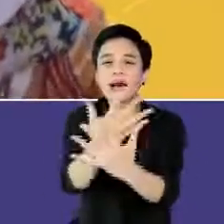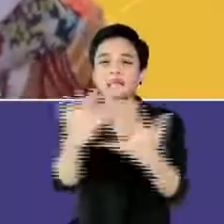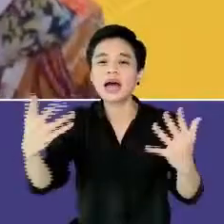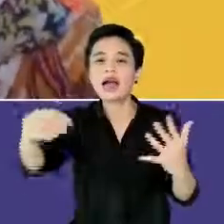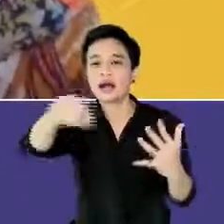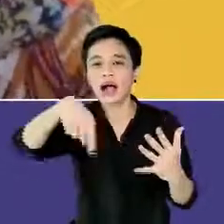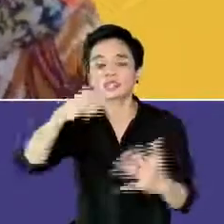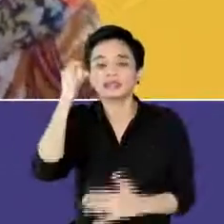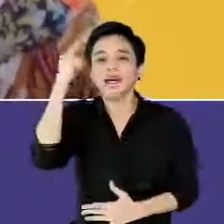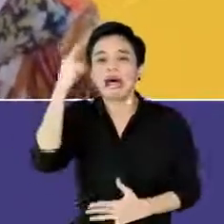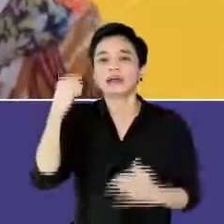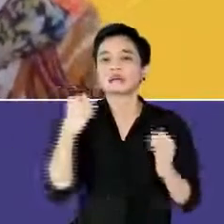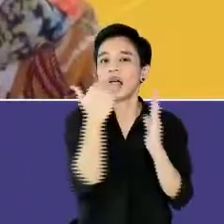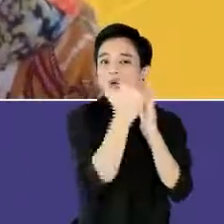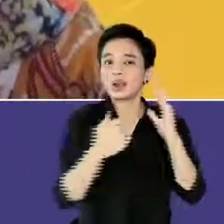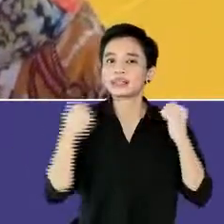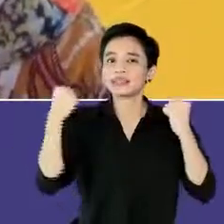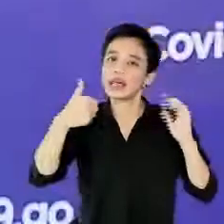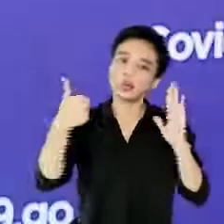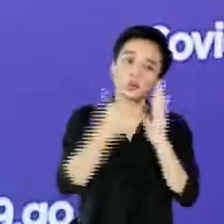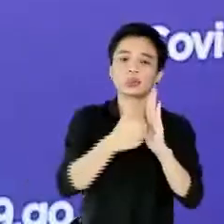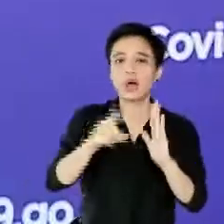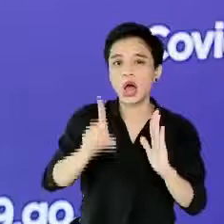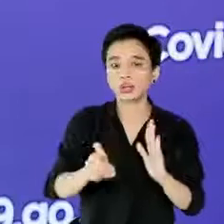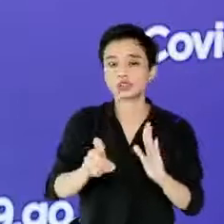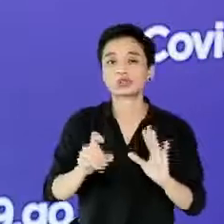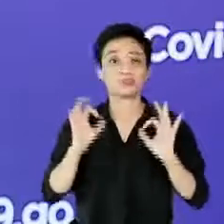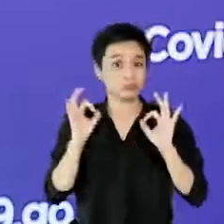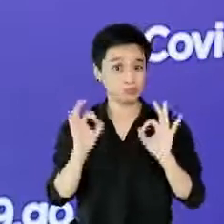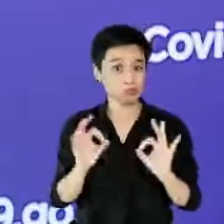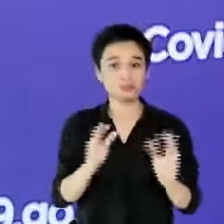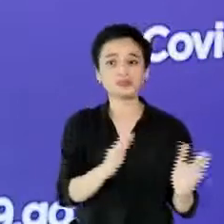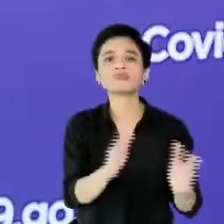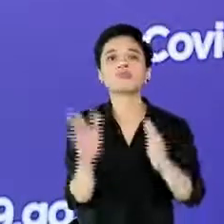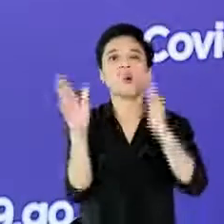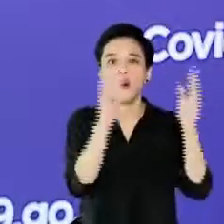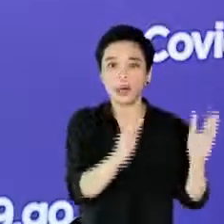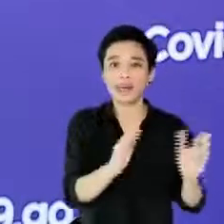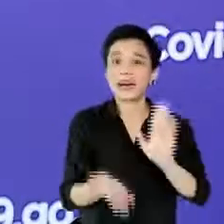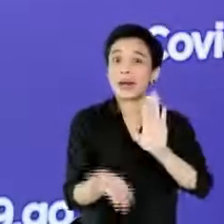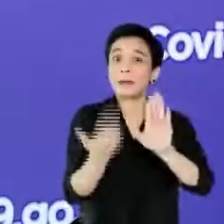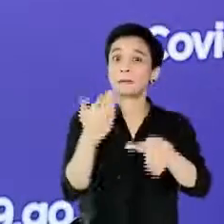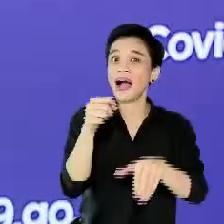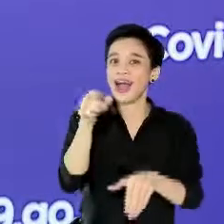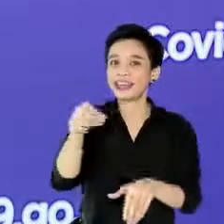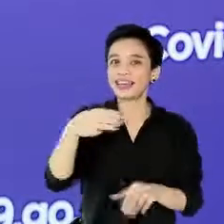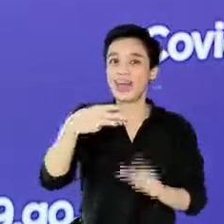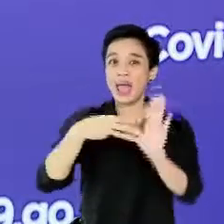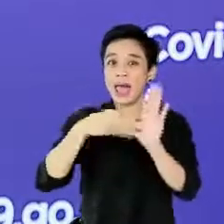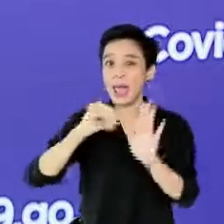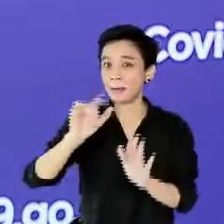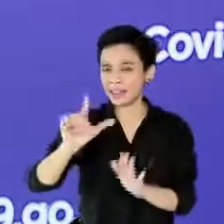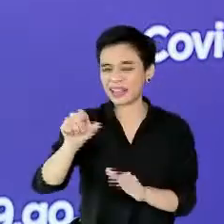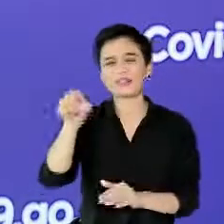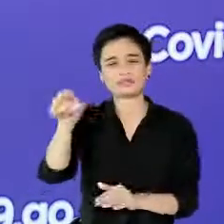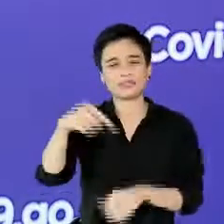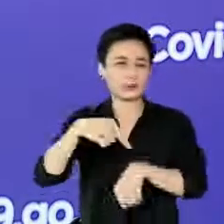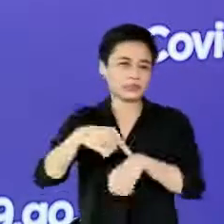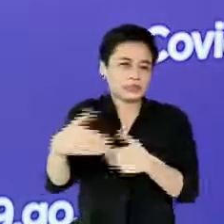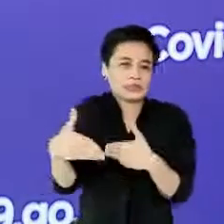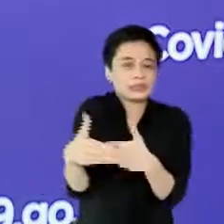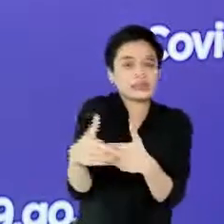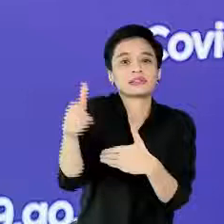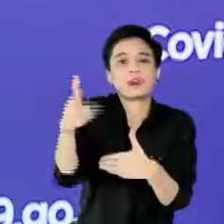Hai baik Terima kasih bu Widya dan sebelum ke Pak Prasetyo kita kembali ke masa email ini karena akan mengikuti rapat paripurna di